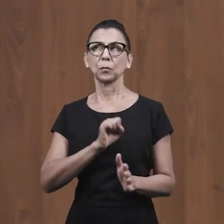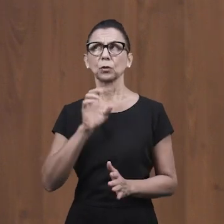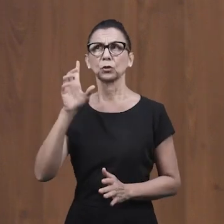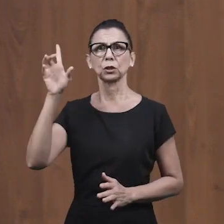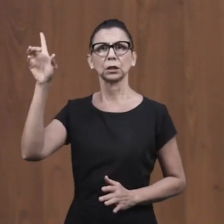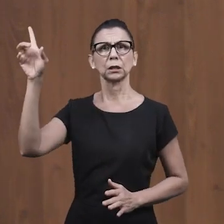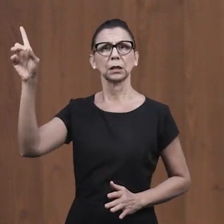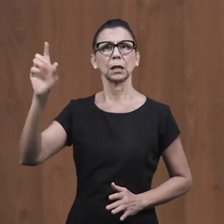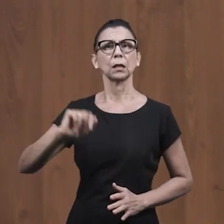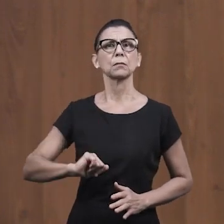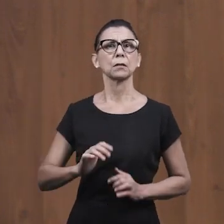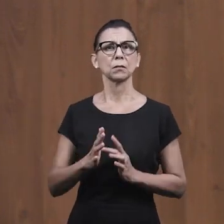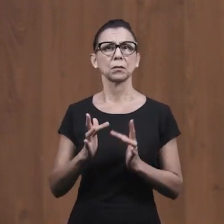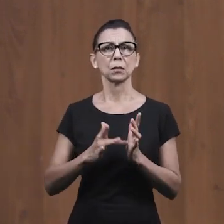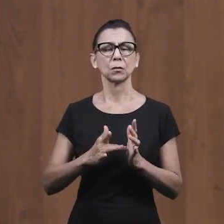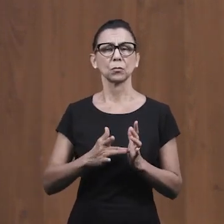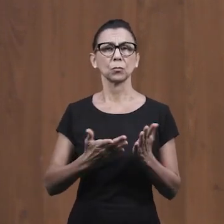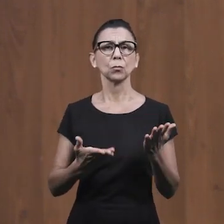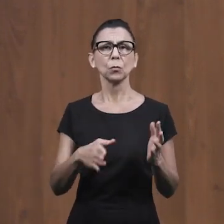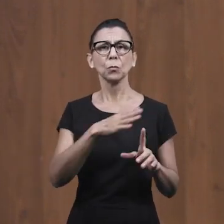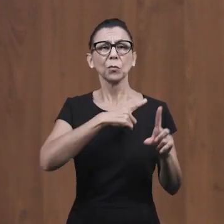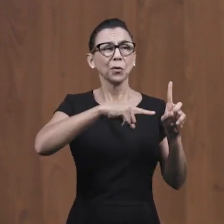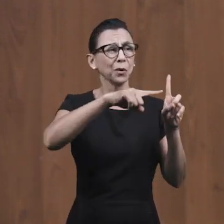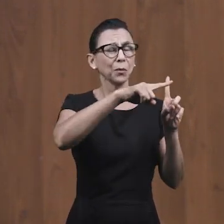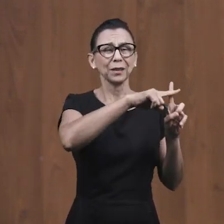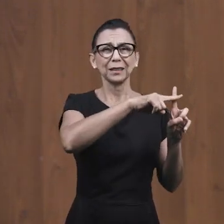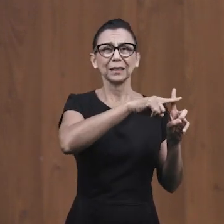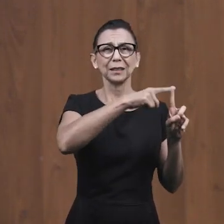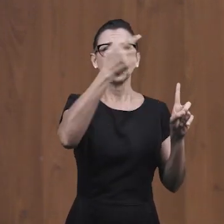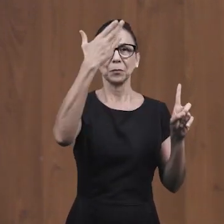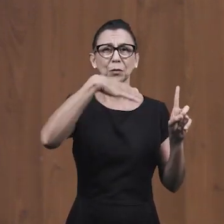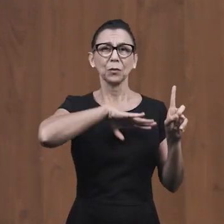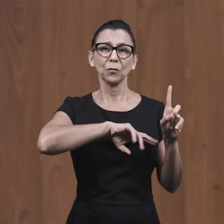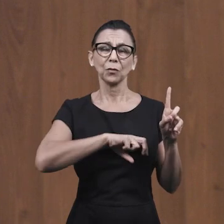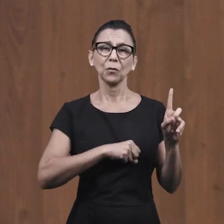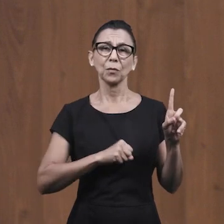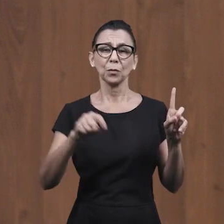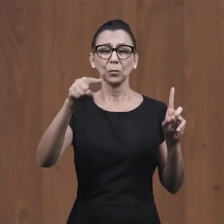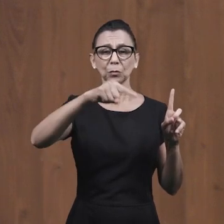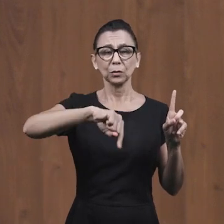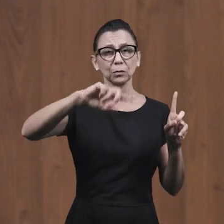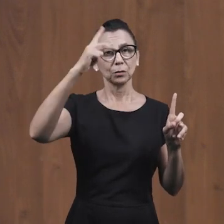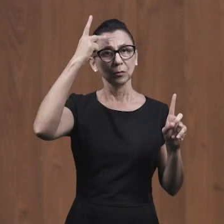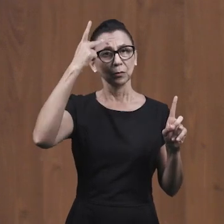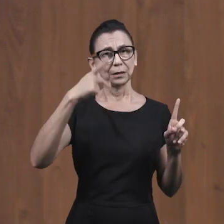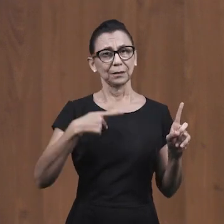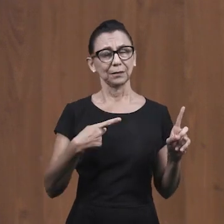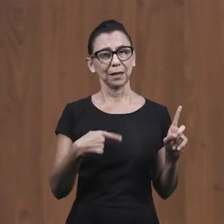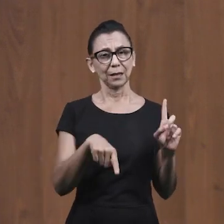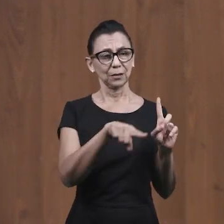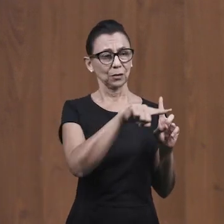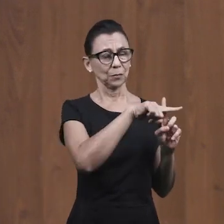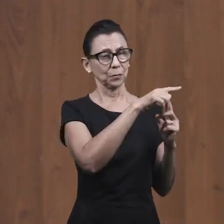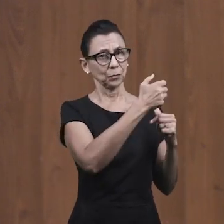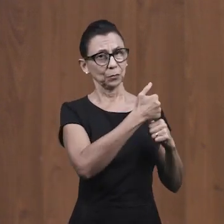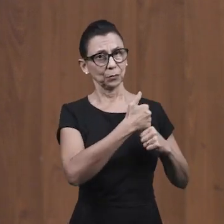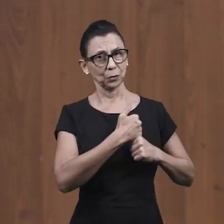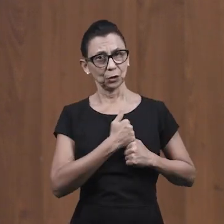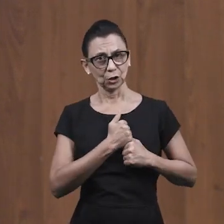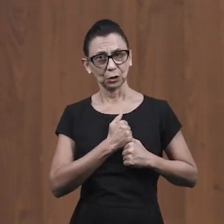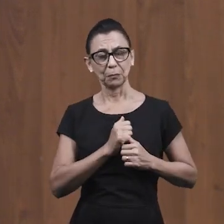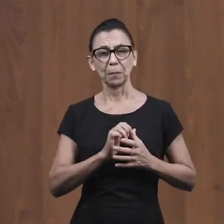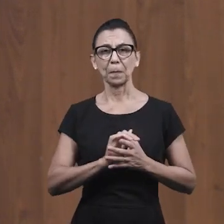plus grande expression d'amour pour l'homme. Il a donné sa vie pour notre salut. Dans